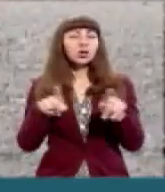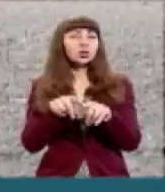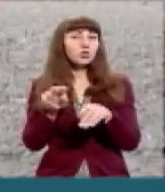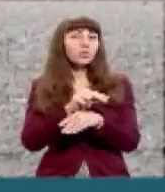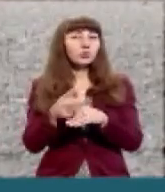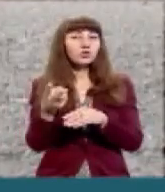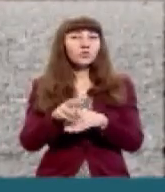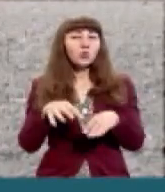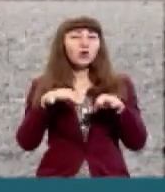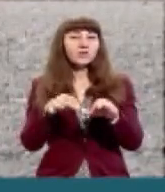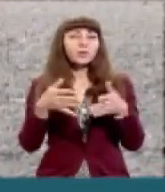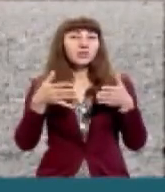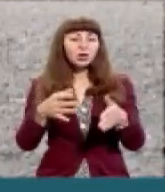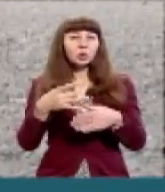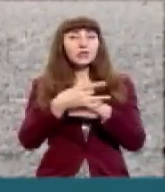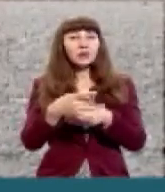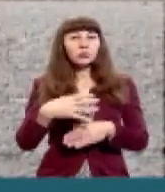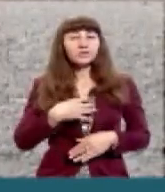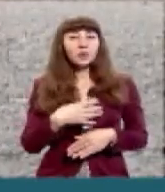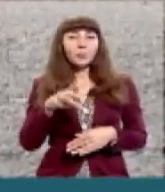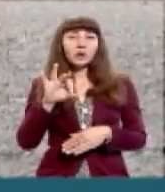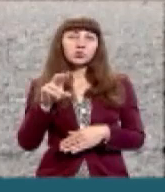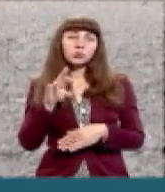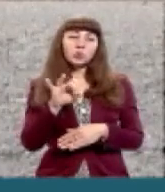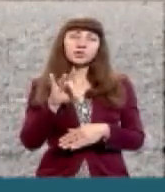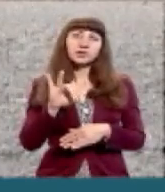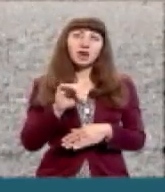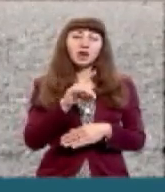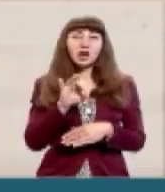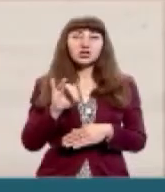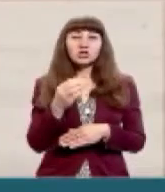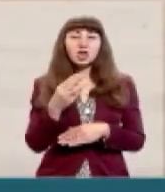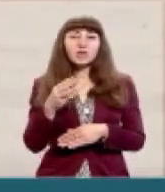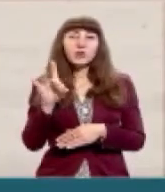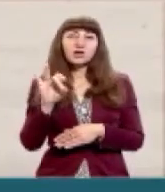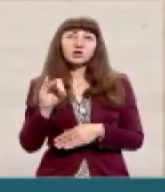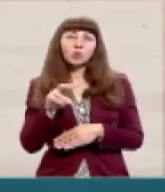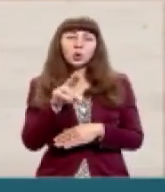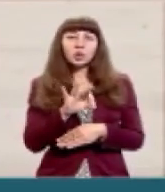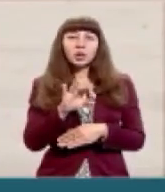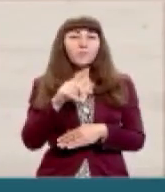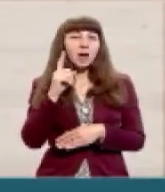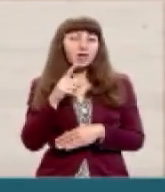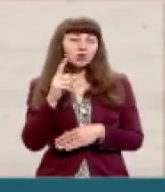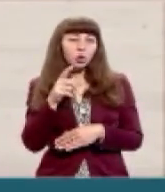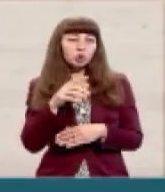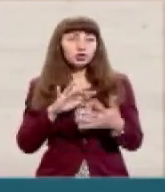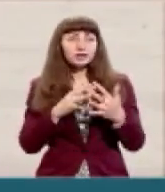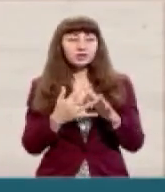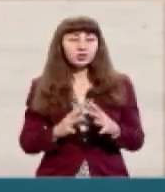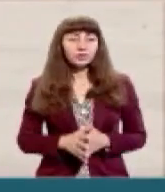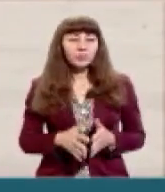ремонт двух автомобильных дорог районного значения – Боровское Узунагаш и Боровское Молодежное. В этом году реализуется большой проект.